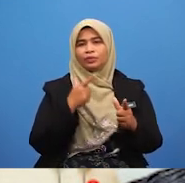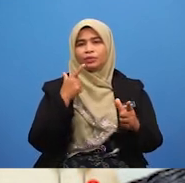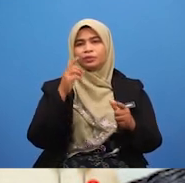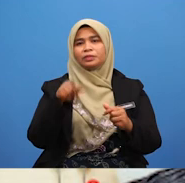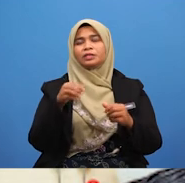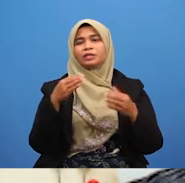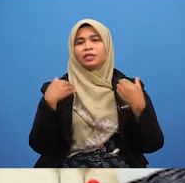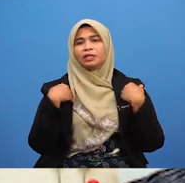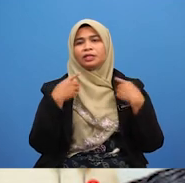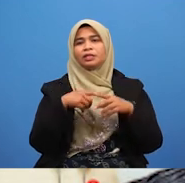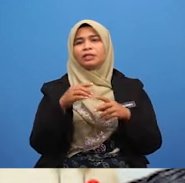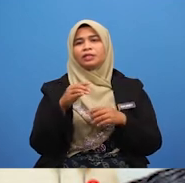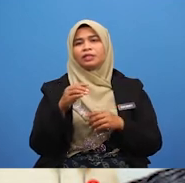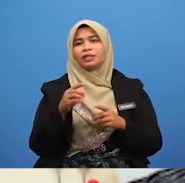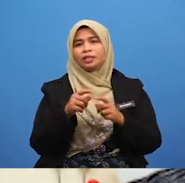dan label pola.